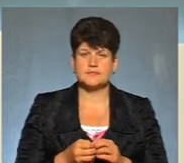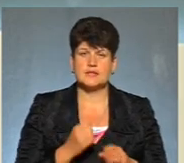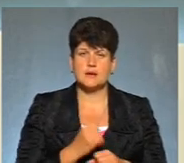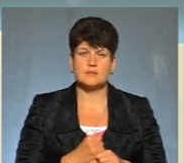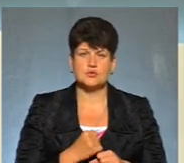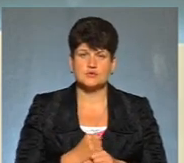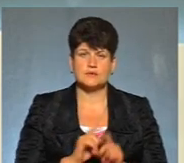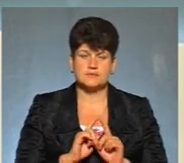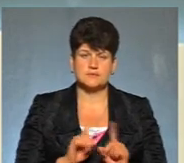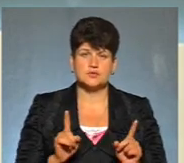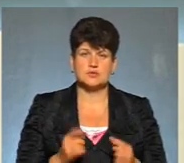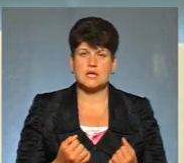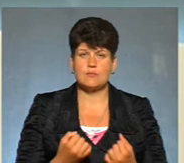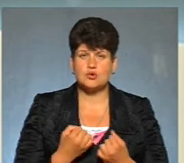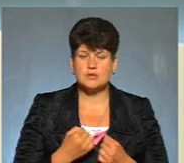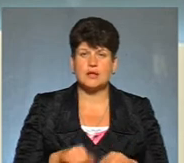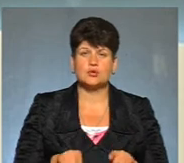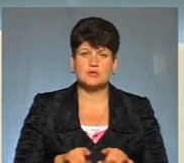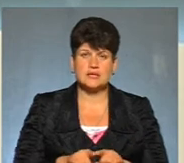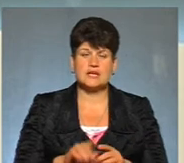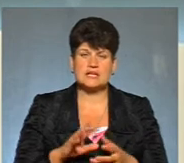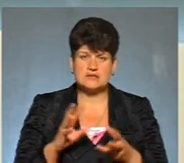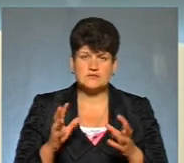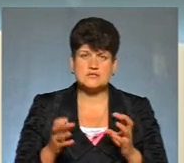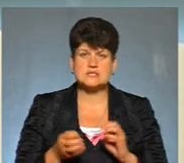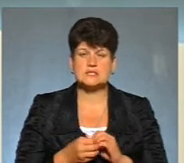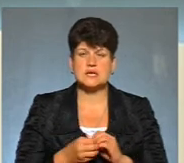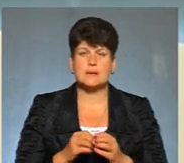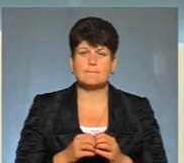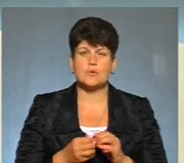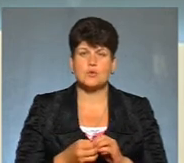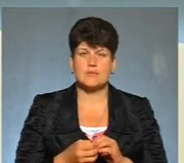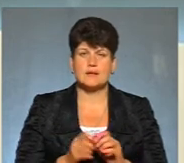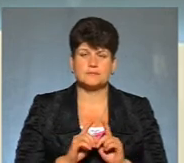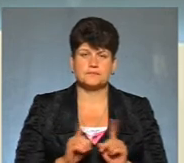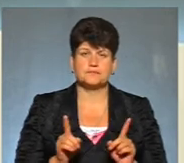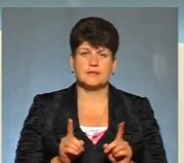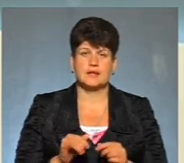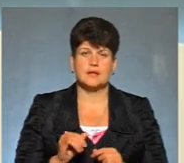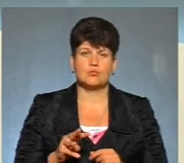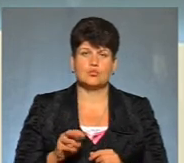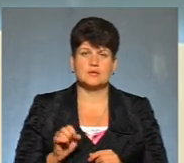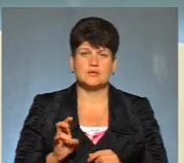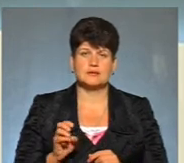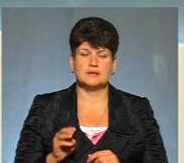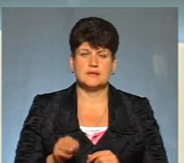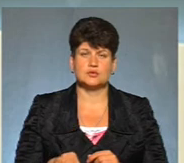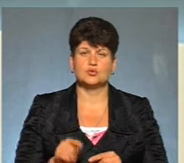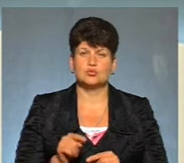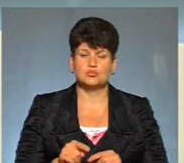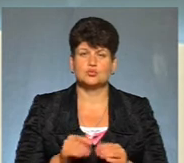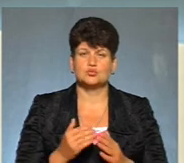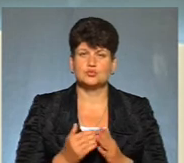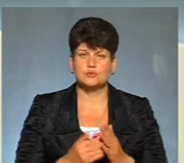напрацюванням специфічного імунітету, так і взагалі і проблеми з неспецифічним імунітетом. Тому ступені